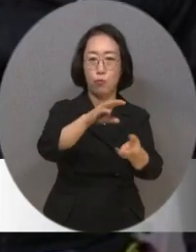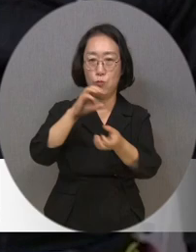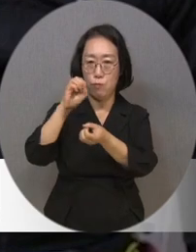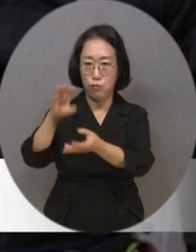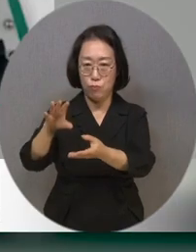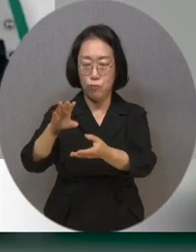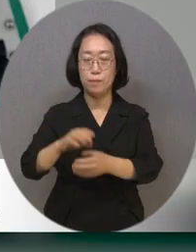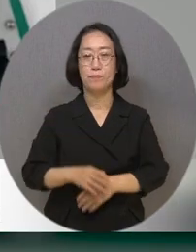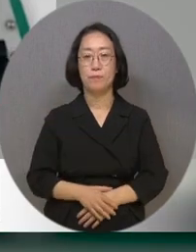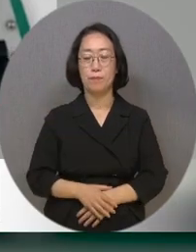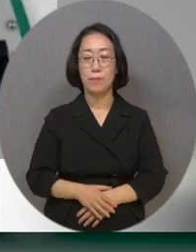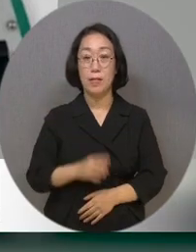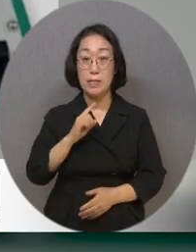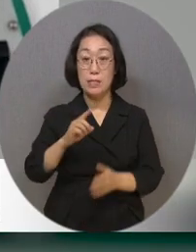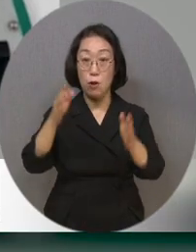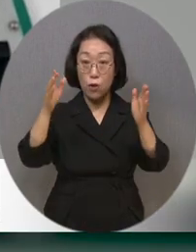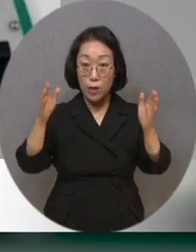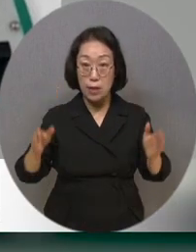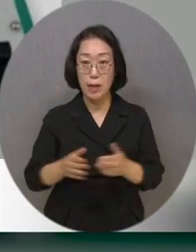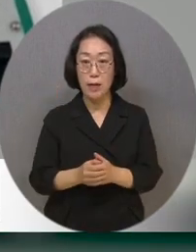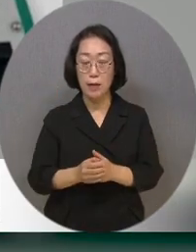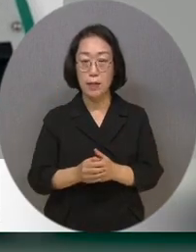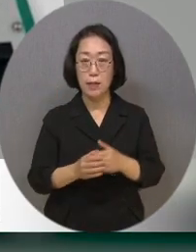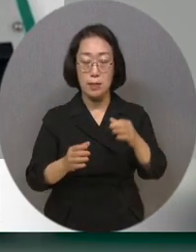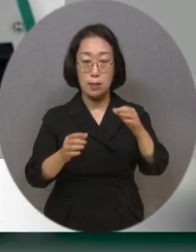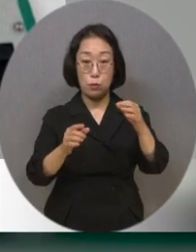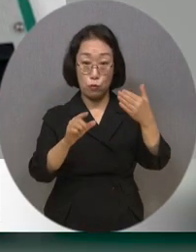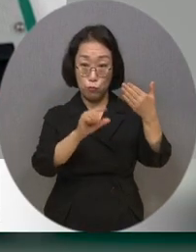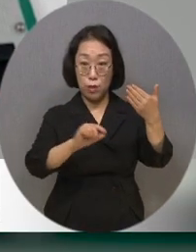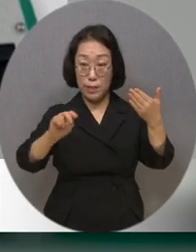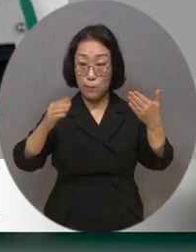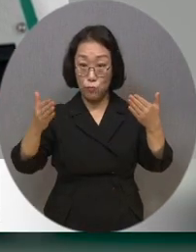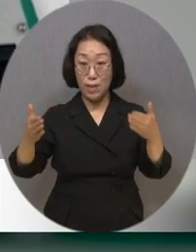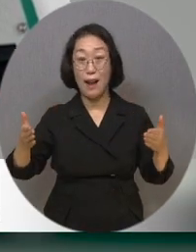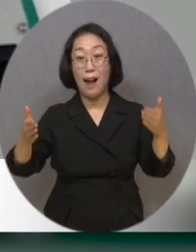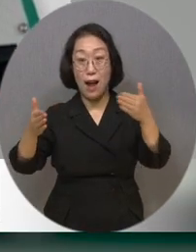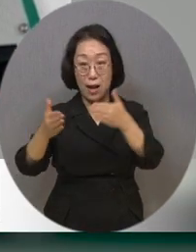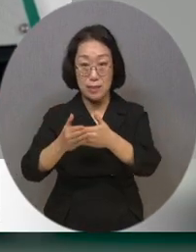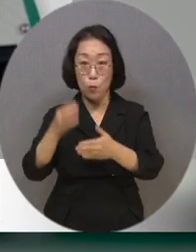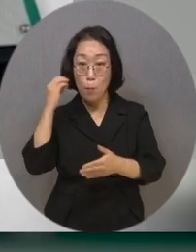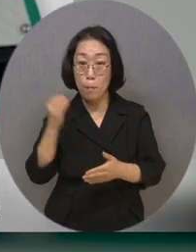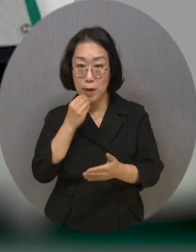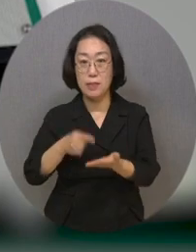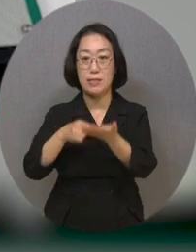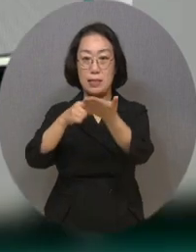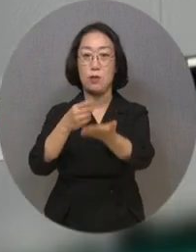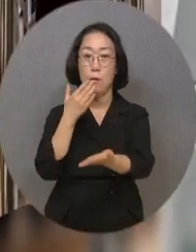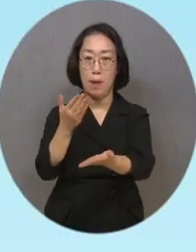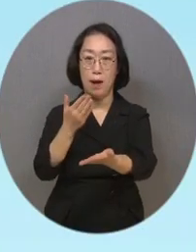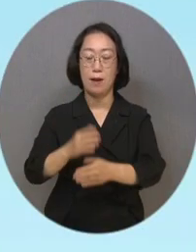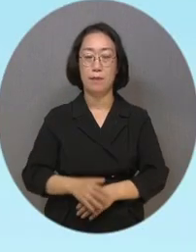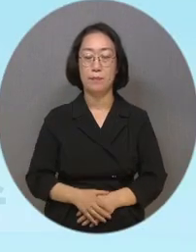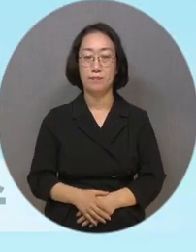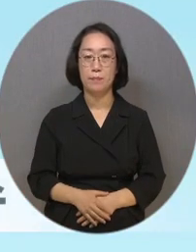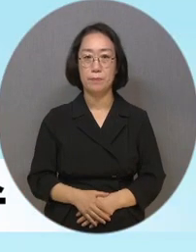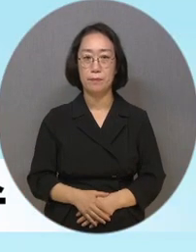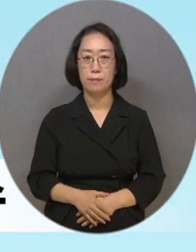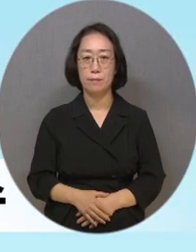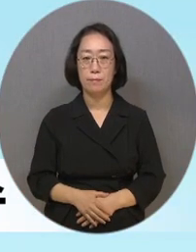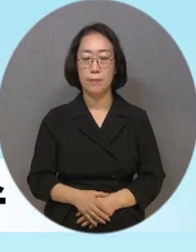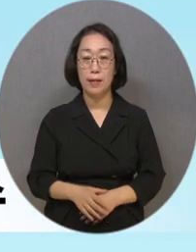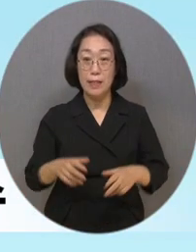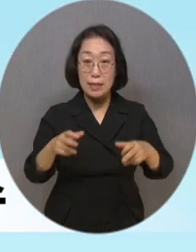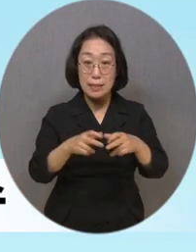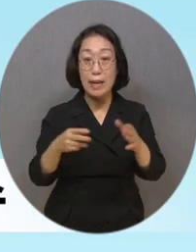계획입니다 신청 기간은 오는 29일까지며 그린라이트 누리집에서 신청할 수 있습니다 한국